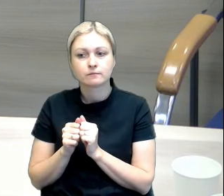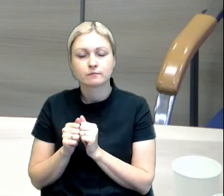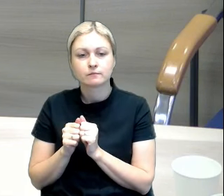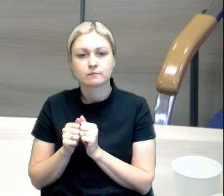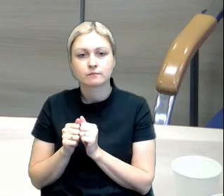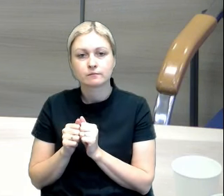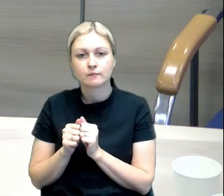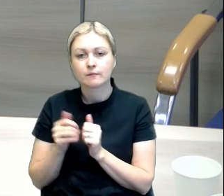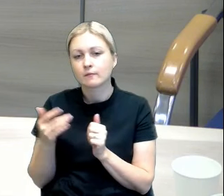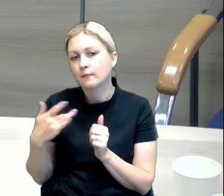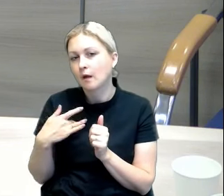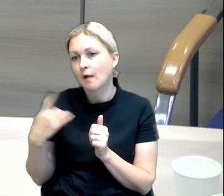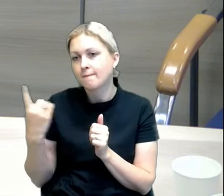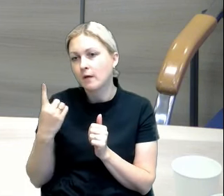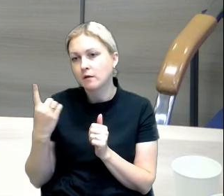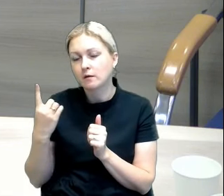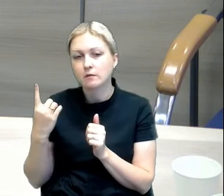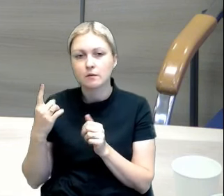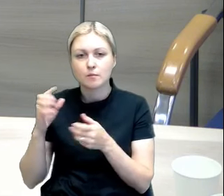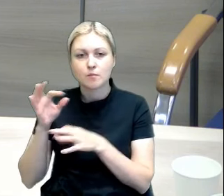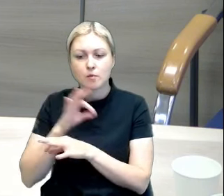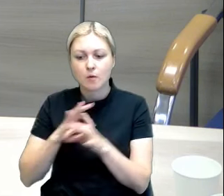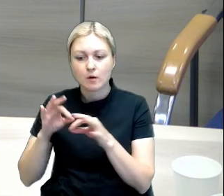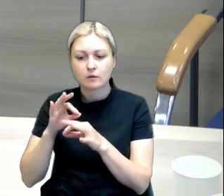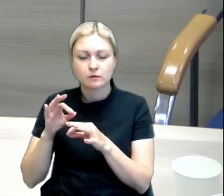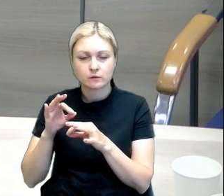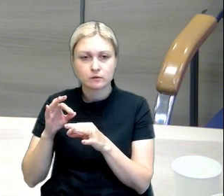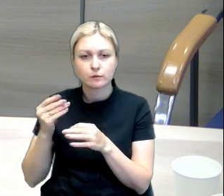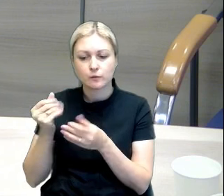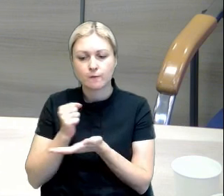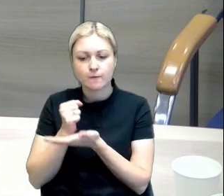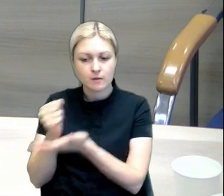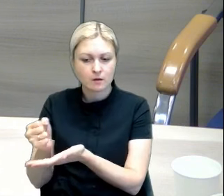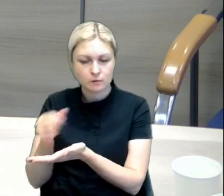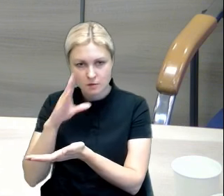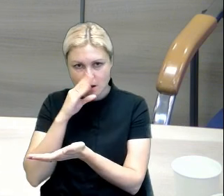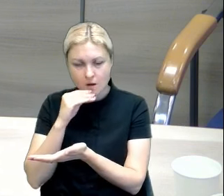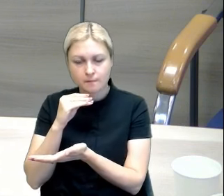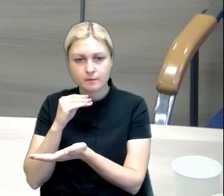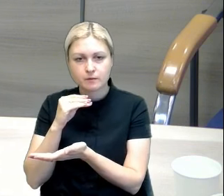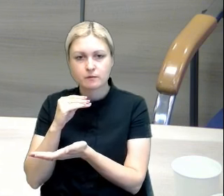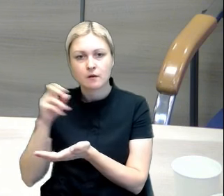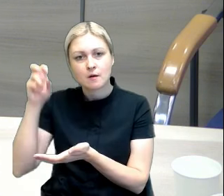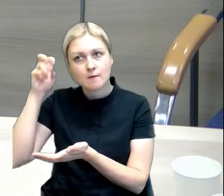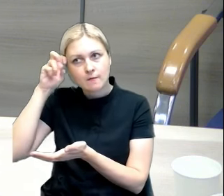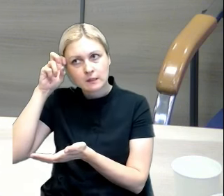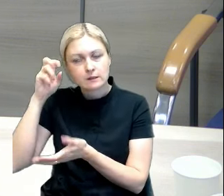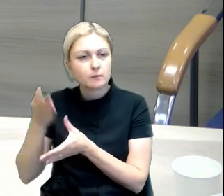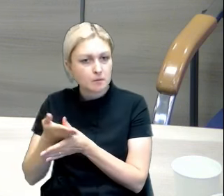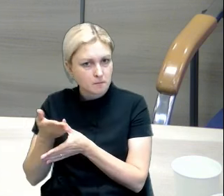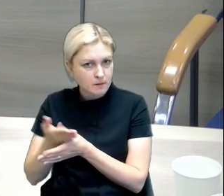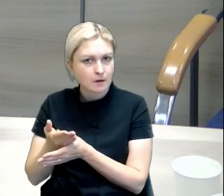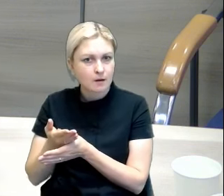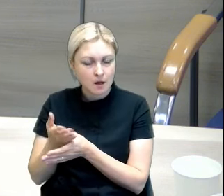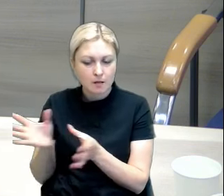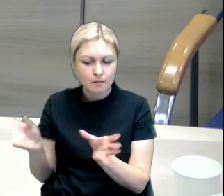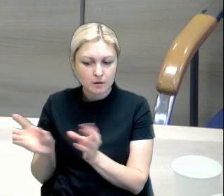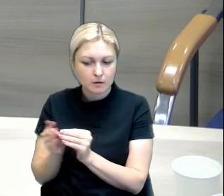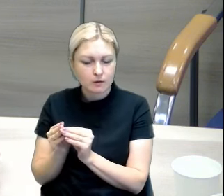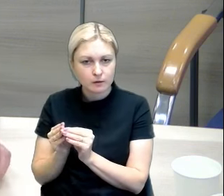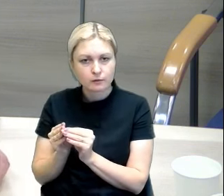vienintelis projektas kurį galima buvo finansuoti su valstybės pagar pagalba iš kinio mobilumo